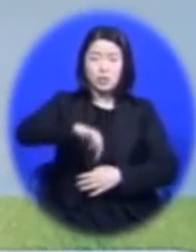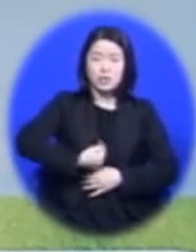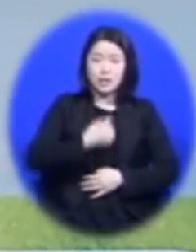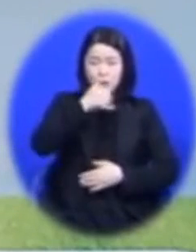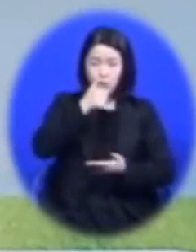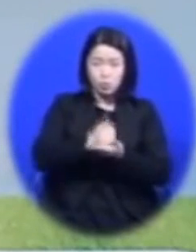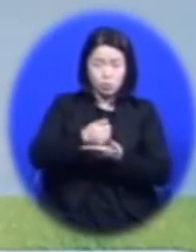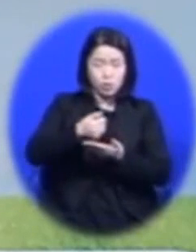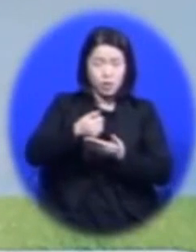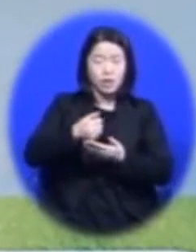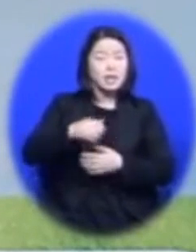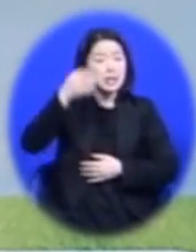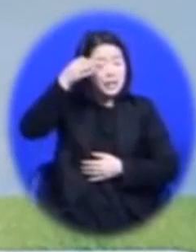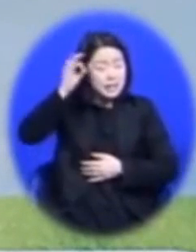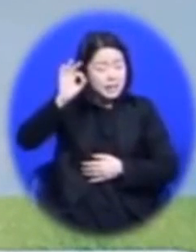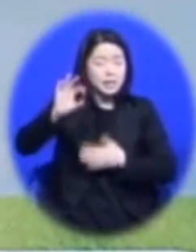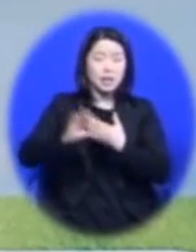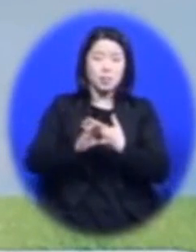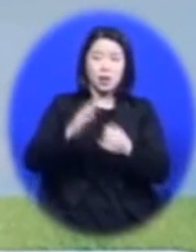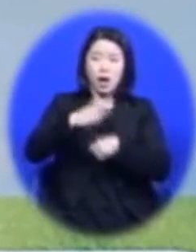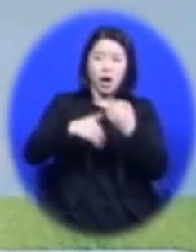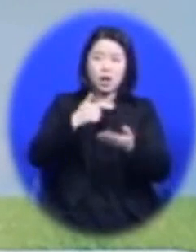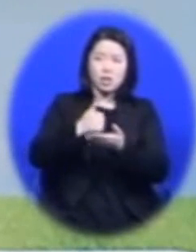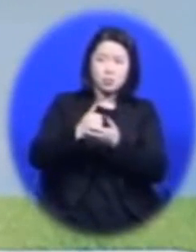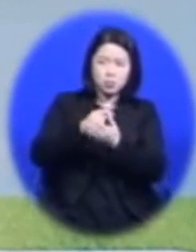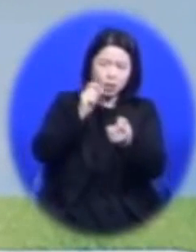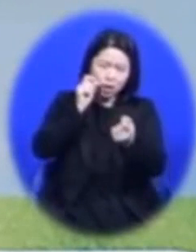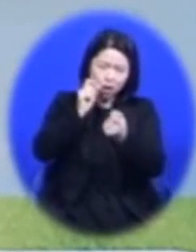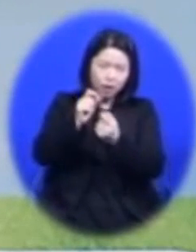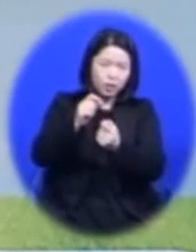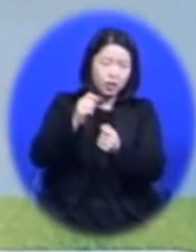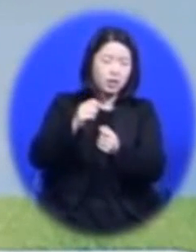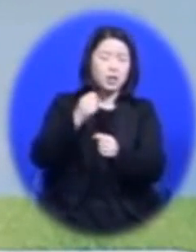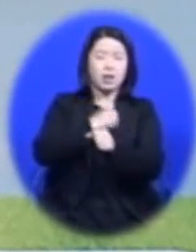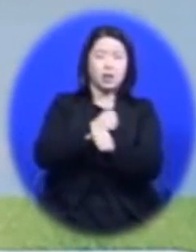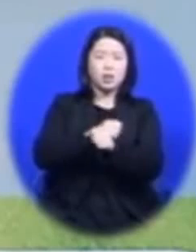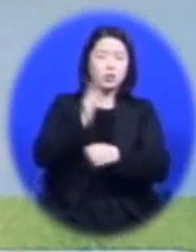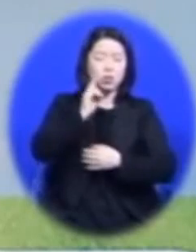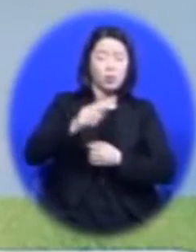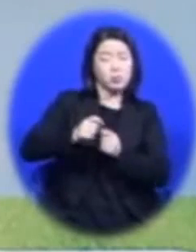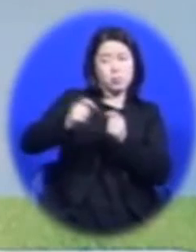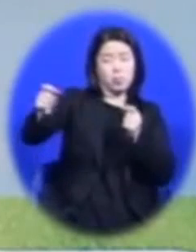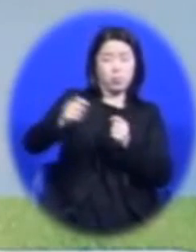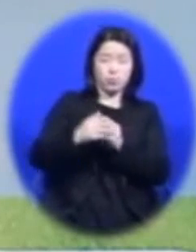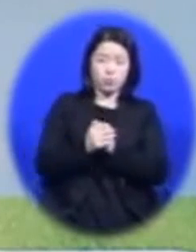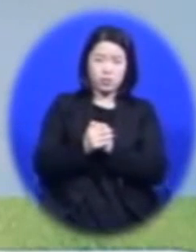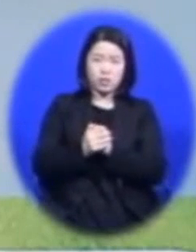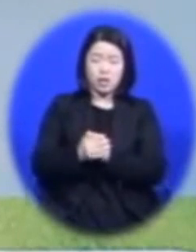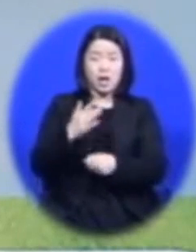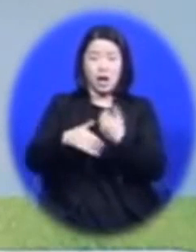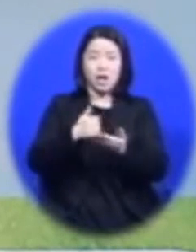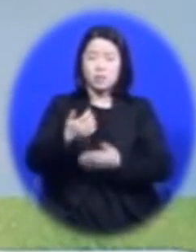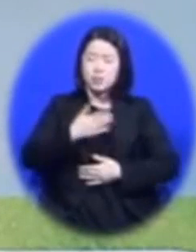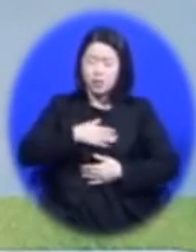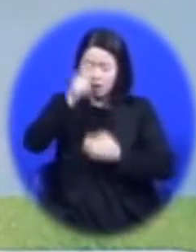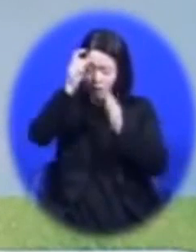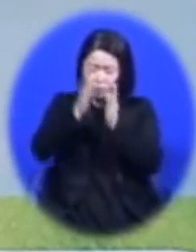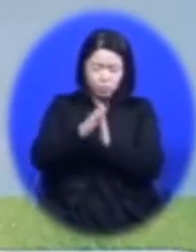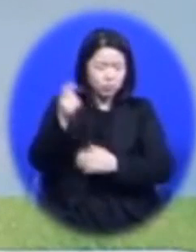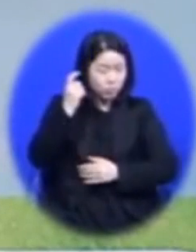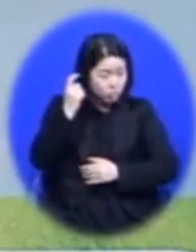죄를 인식하는 순간부터 하나님은 정말 가까이 하기에 먼 당신이에요. 하나님이 내 기도를